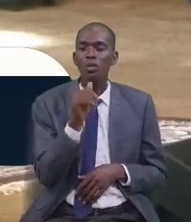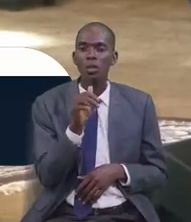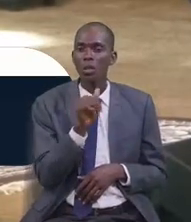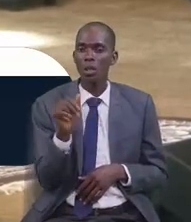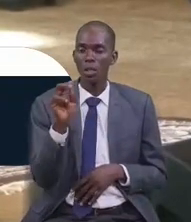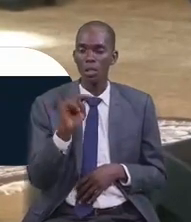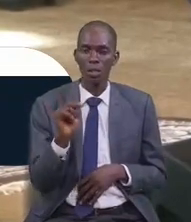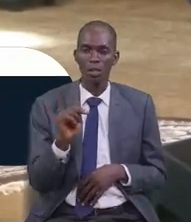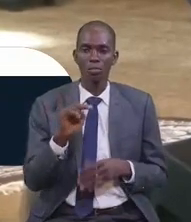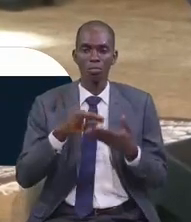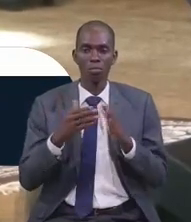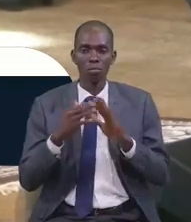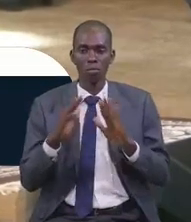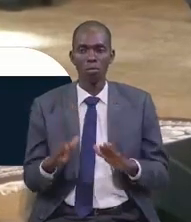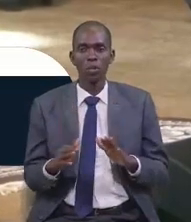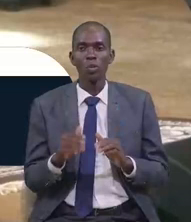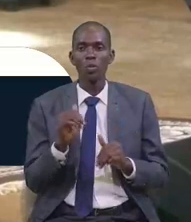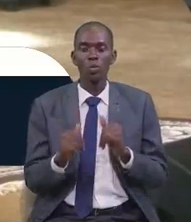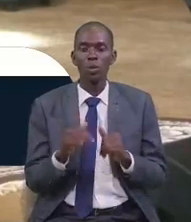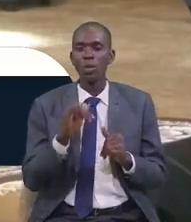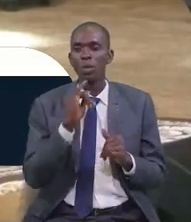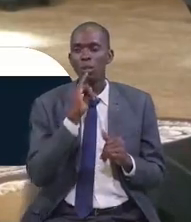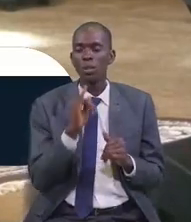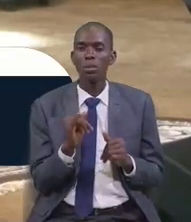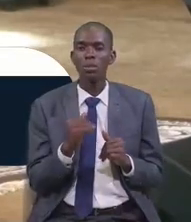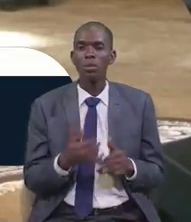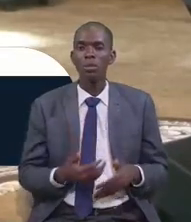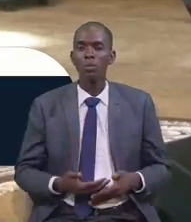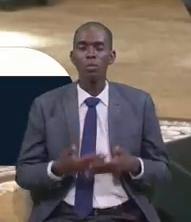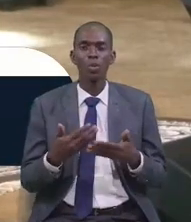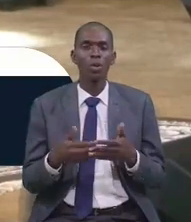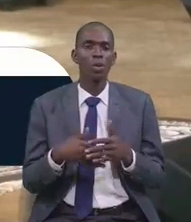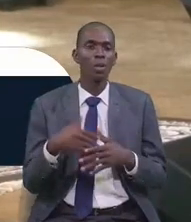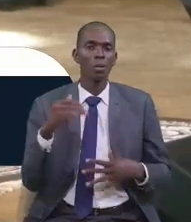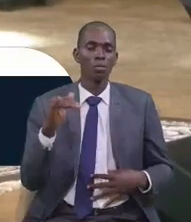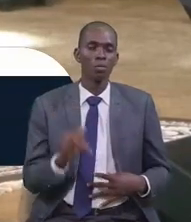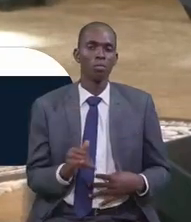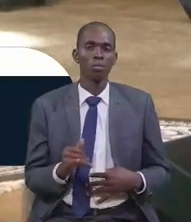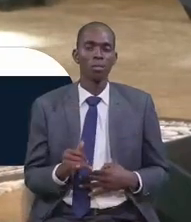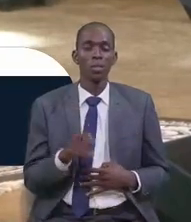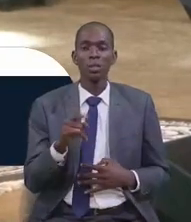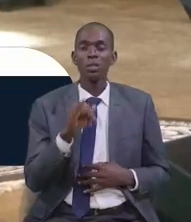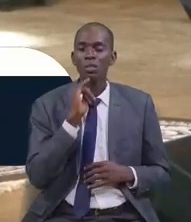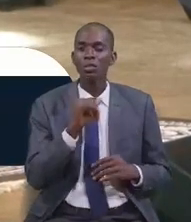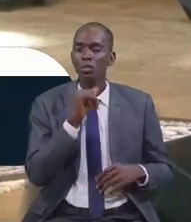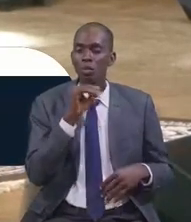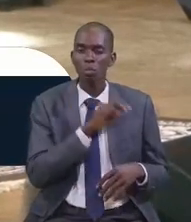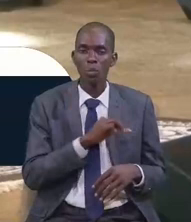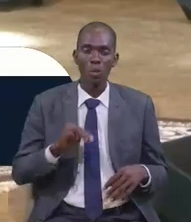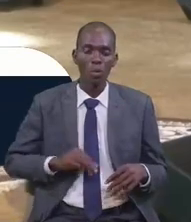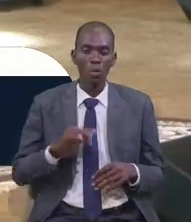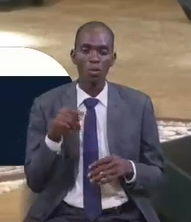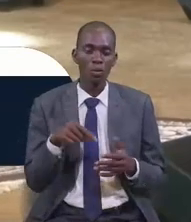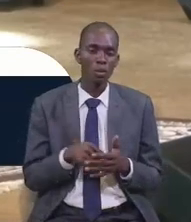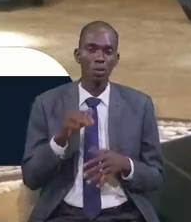Romains 2, verset 28. Le juif, ce n'est pas celui qui en est les dehors. Il n'est pas nazirien, il n'est